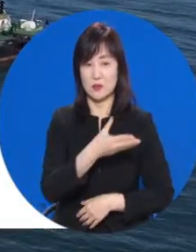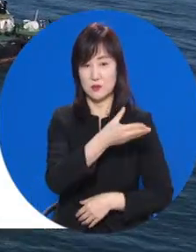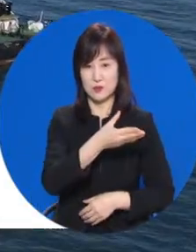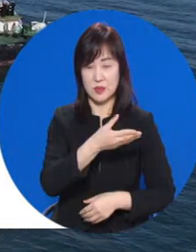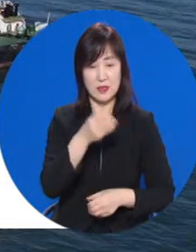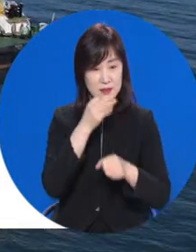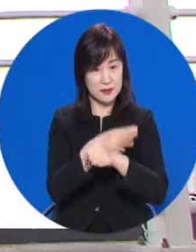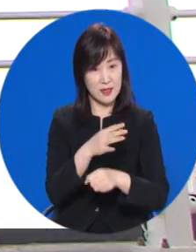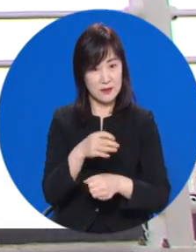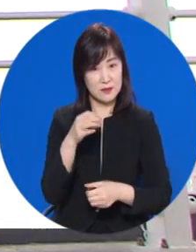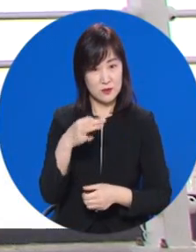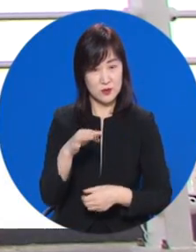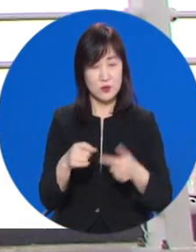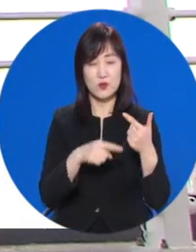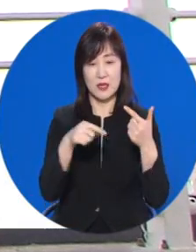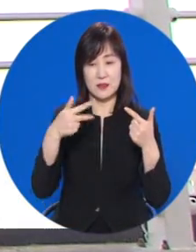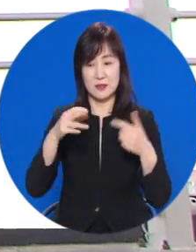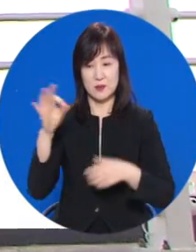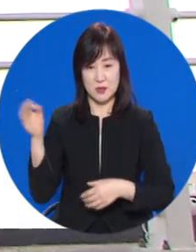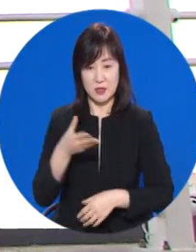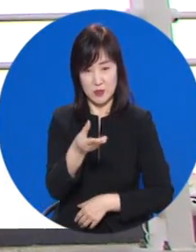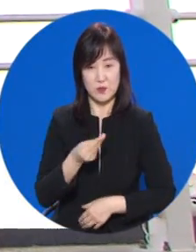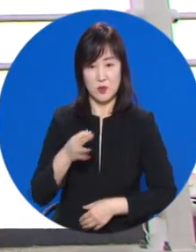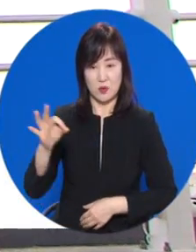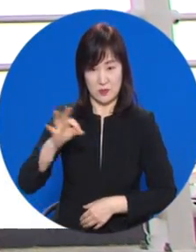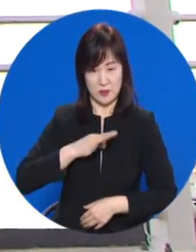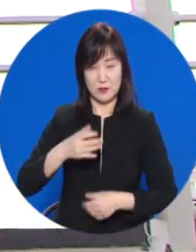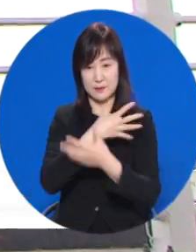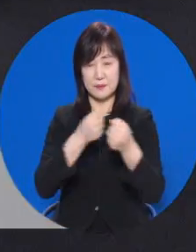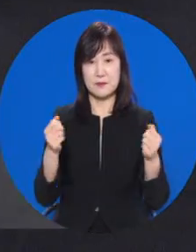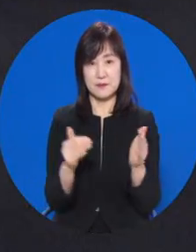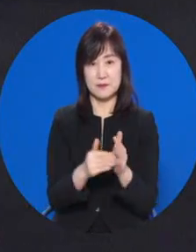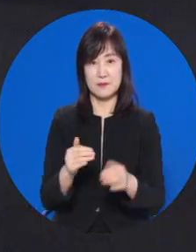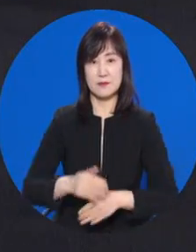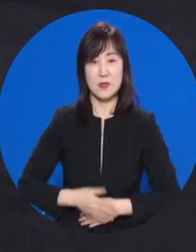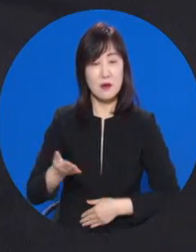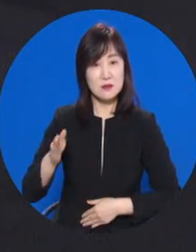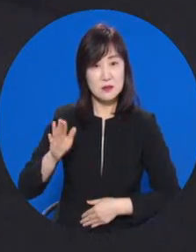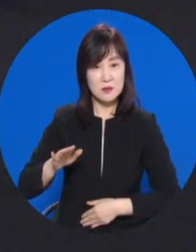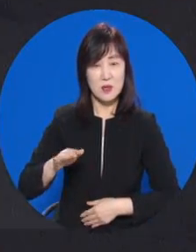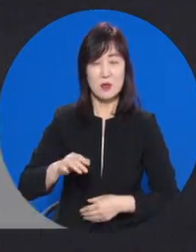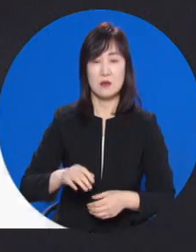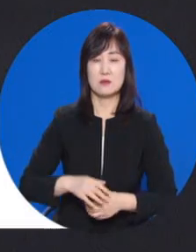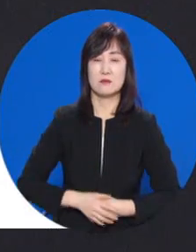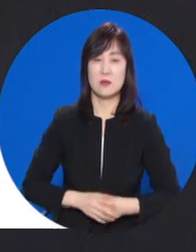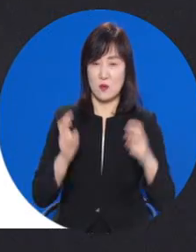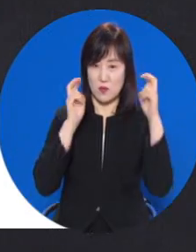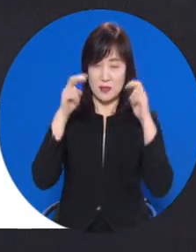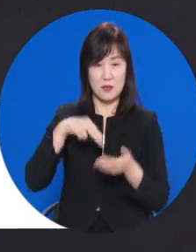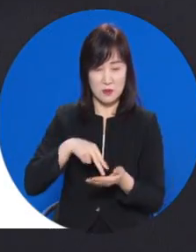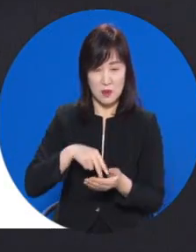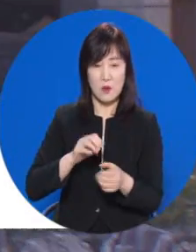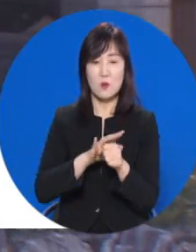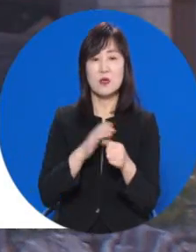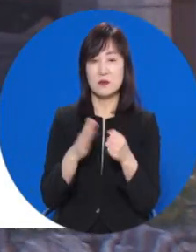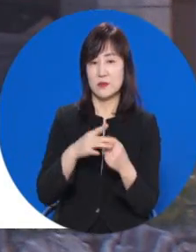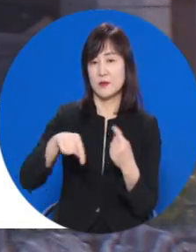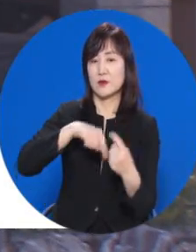6에서 7%를 임대료로 지급받기로 계약했습니다. 하지만 운영사는 코로나로 경영이